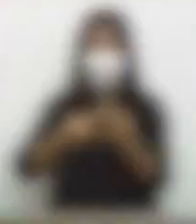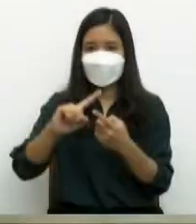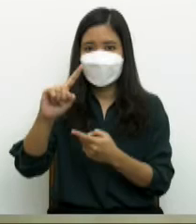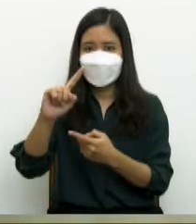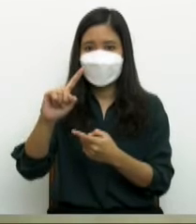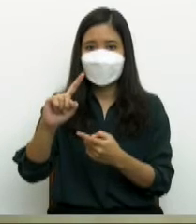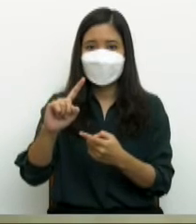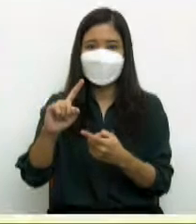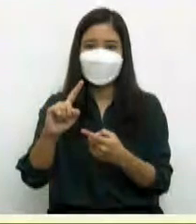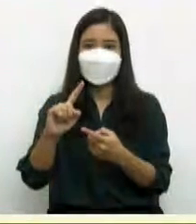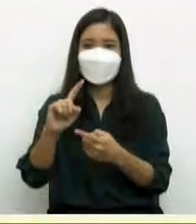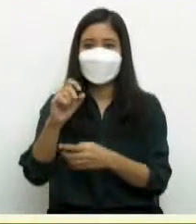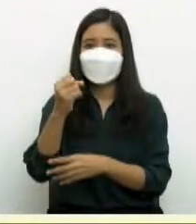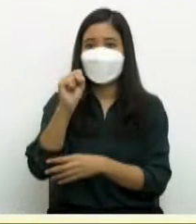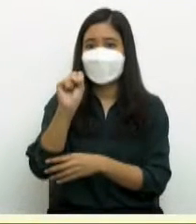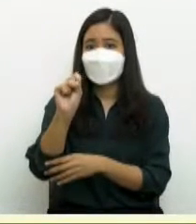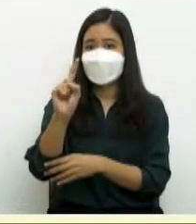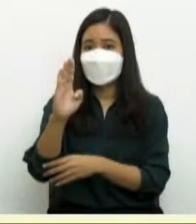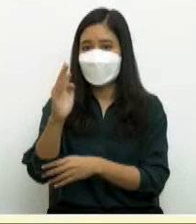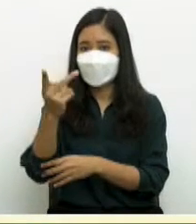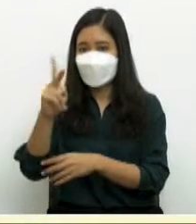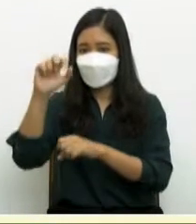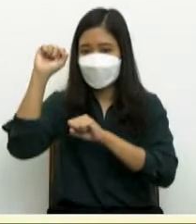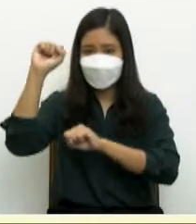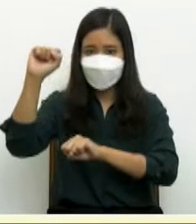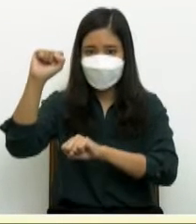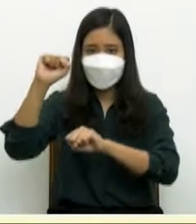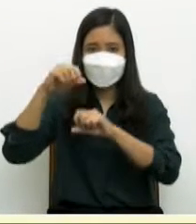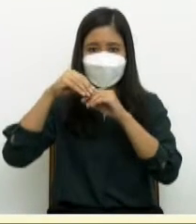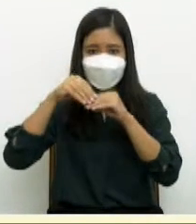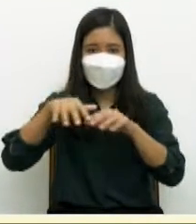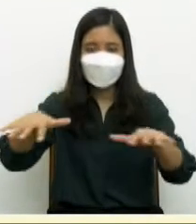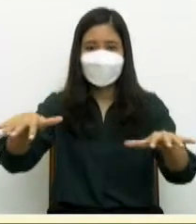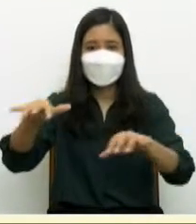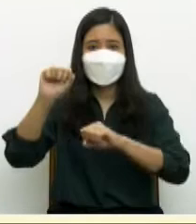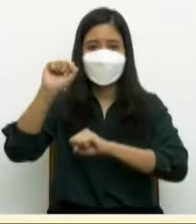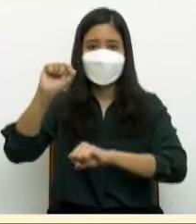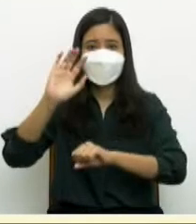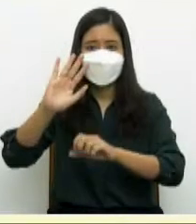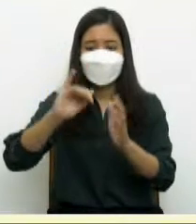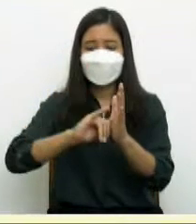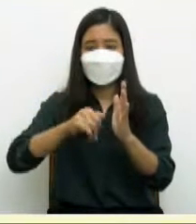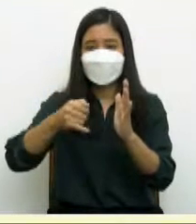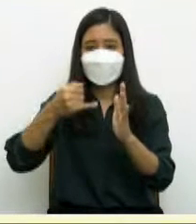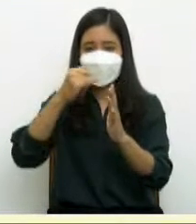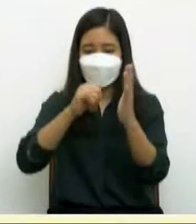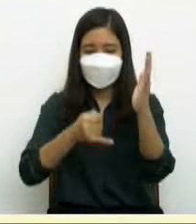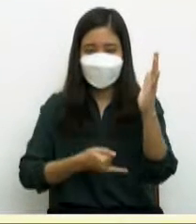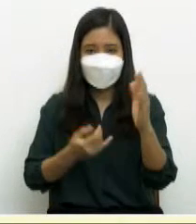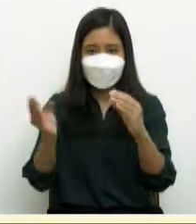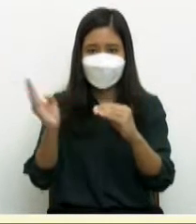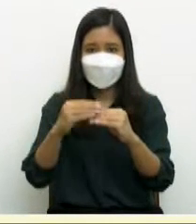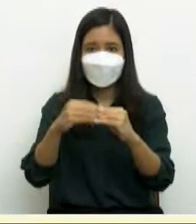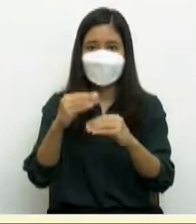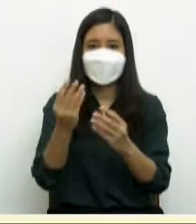โต๊ะคอนั้นไม่ออกอากาศนะครับทำใหม่ให้กำหนดจังหวัดที่เป็นพื้นที่นะครับ